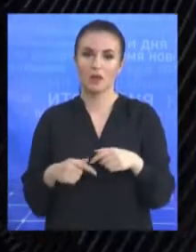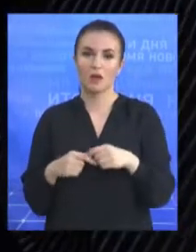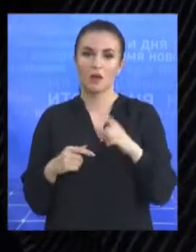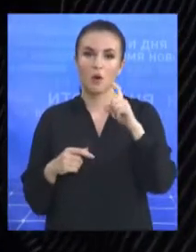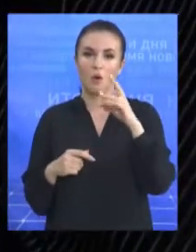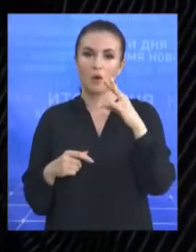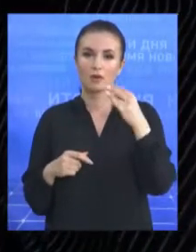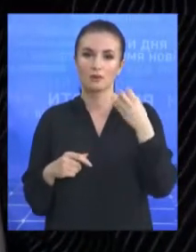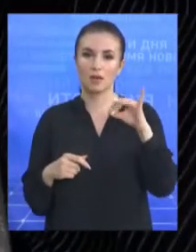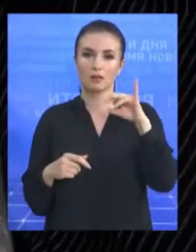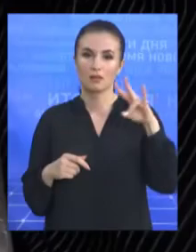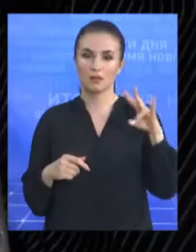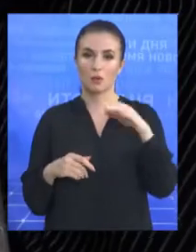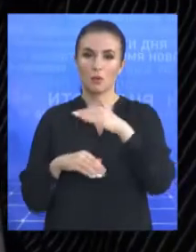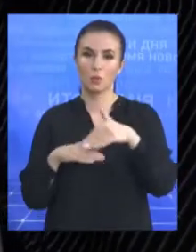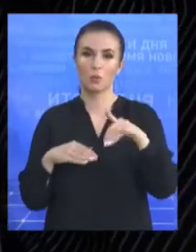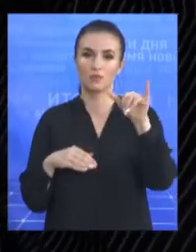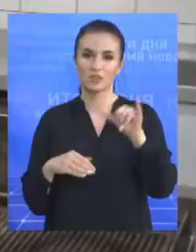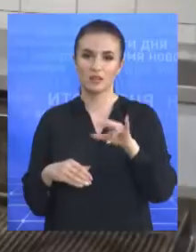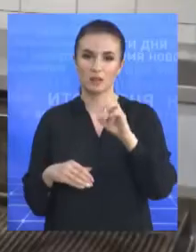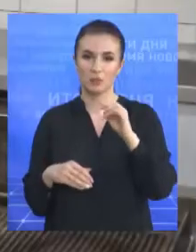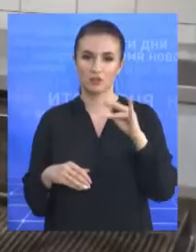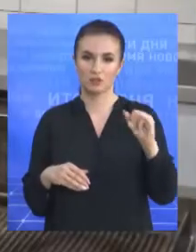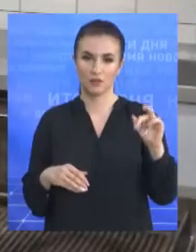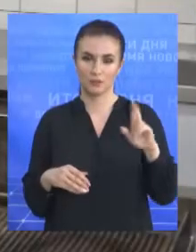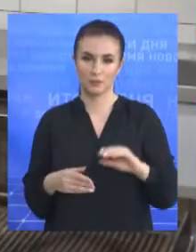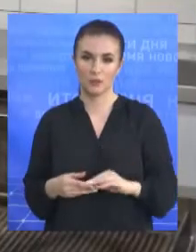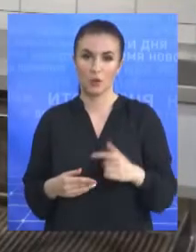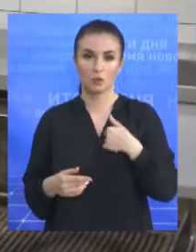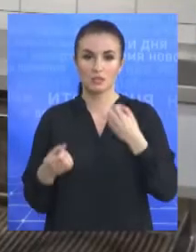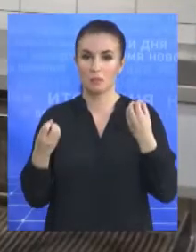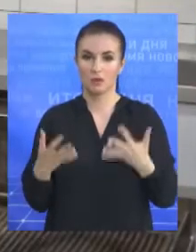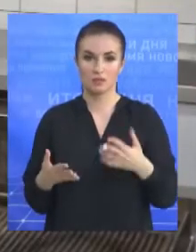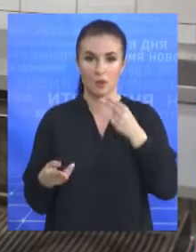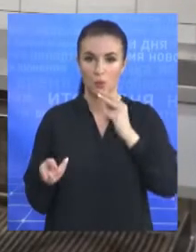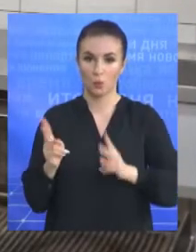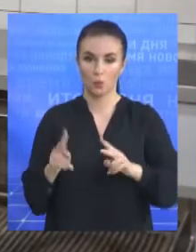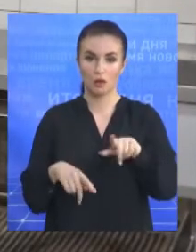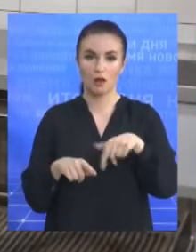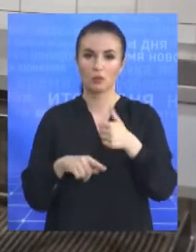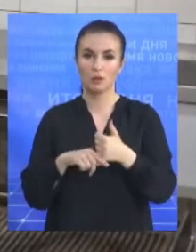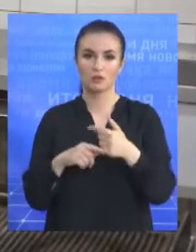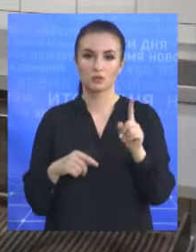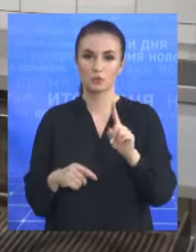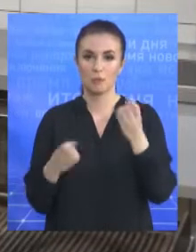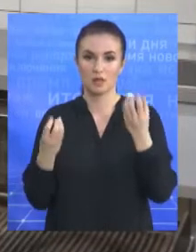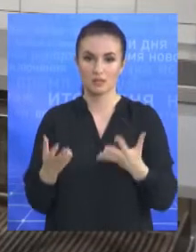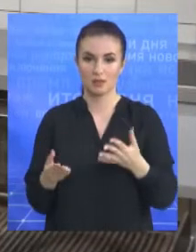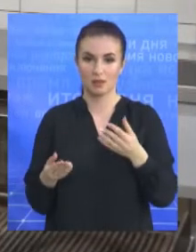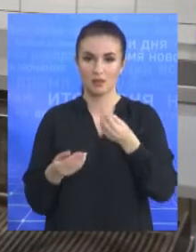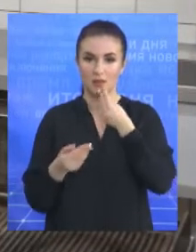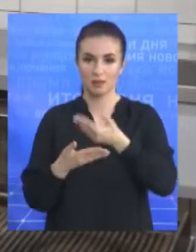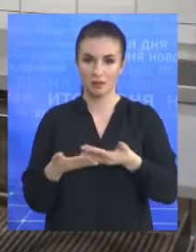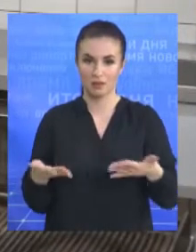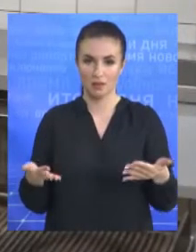здании отеля «Холидей Инн» на Университетской набережной. Но у нас самая, в принципе, простая кухня, которая основывается на простых